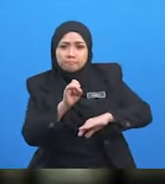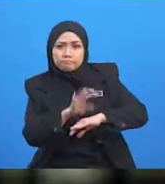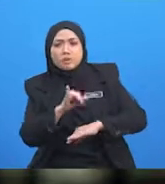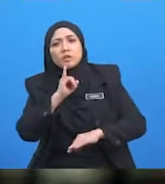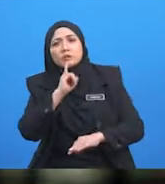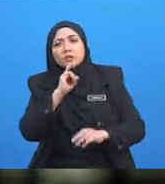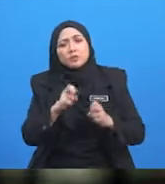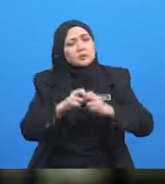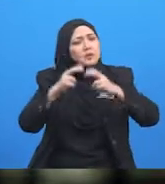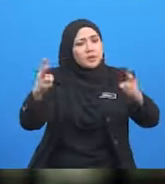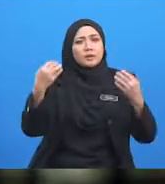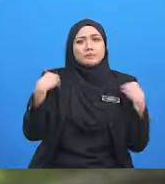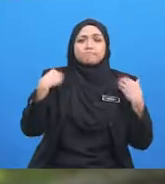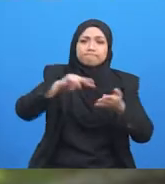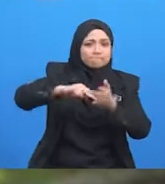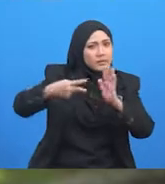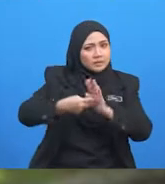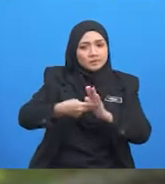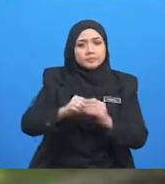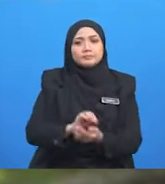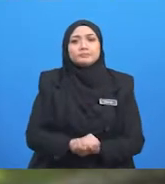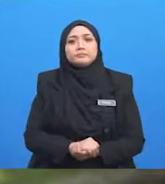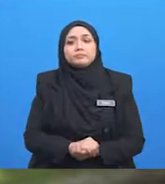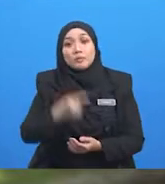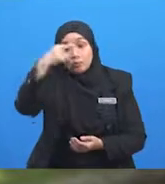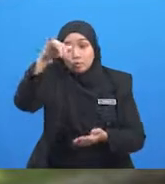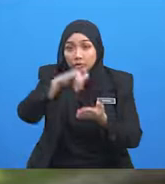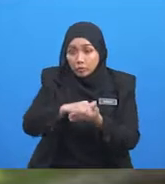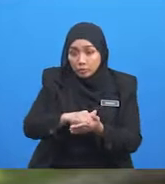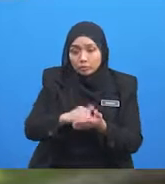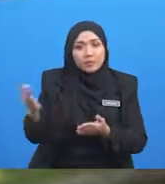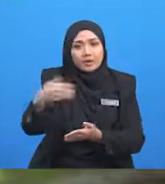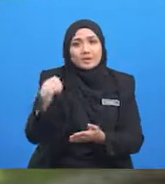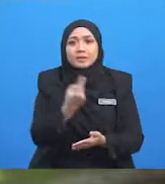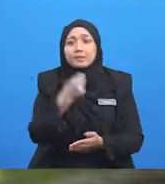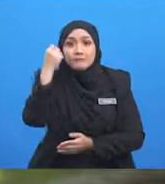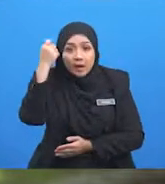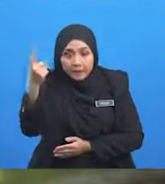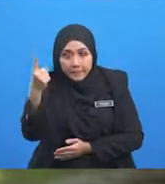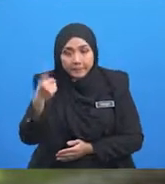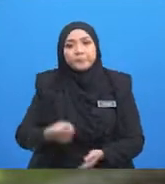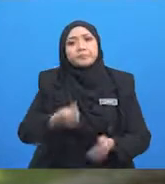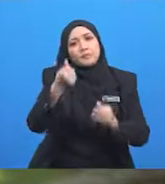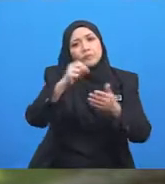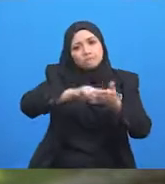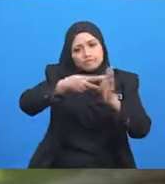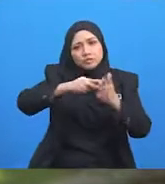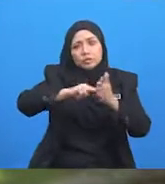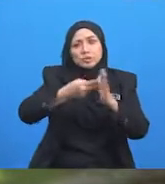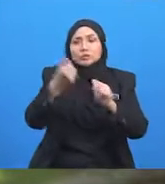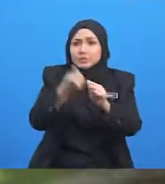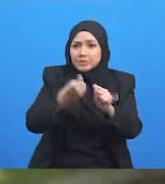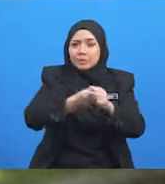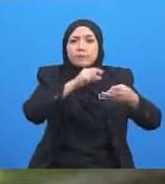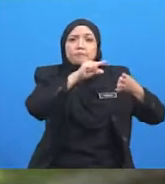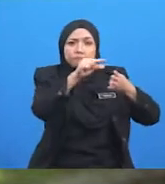yang sangat bermakna. Untuk itu, mari kita fahami maksud setiap rangkap